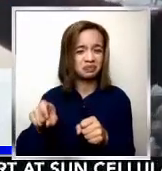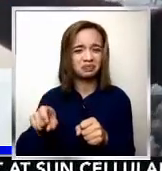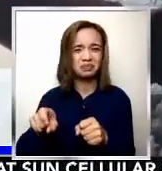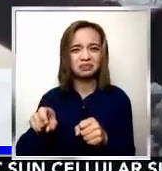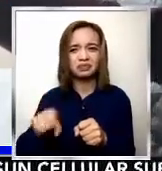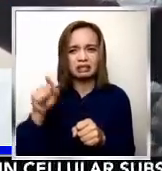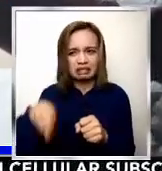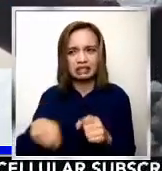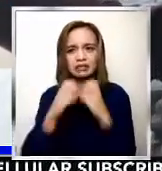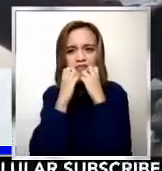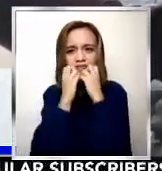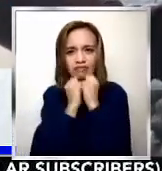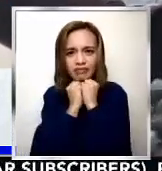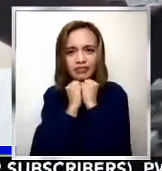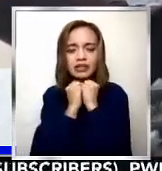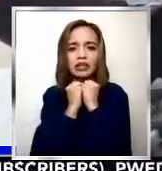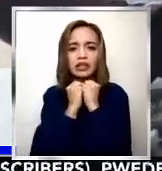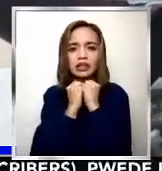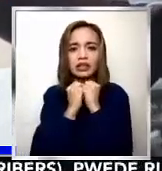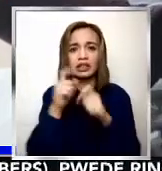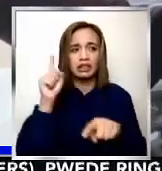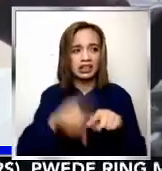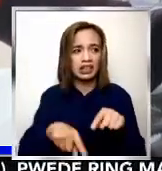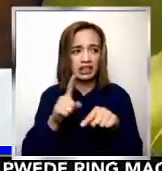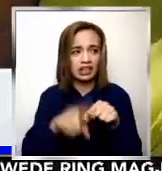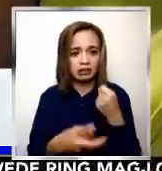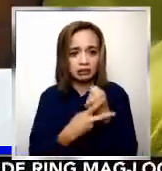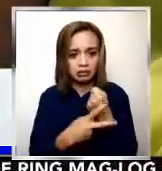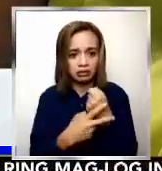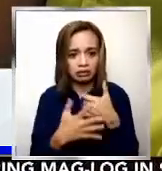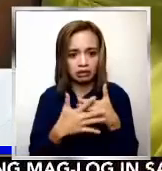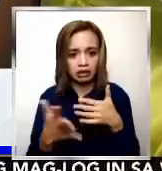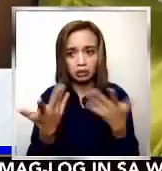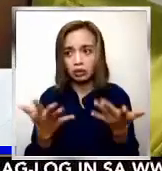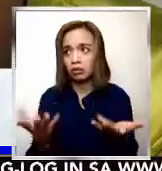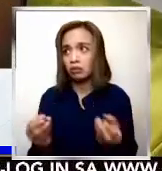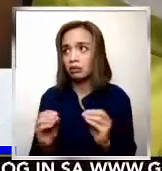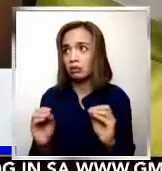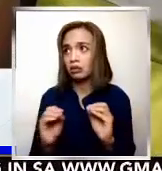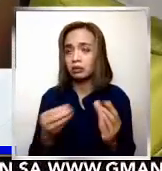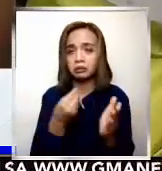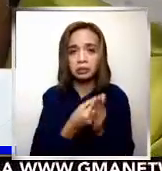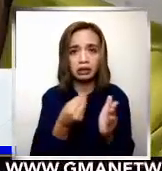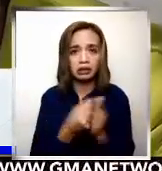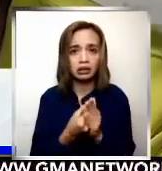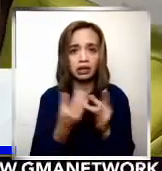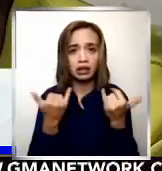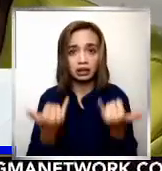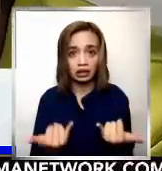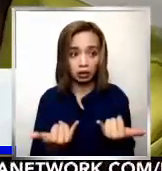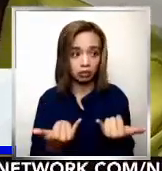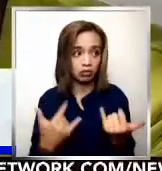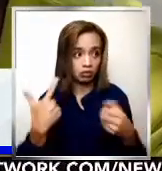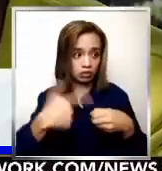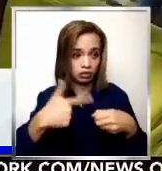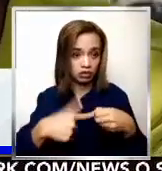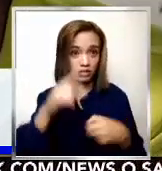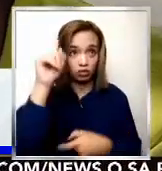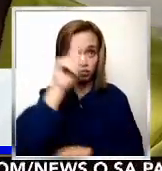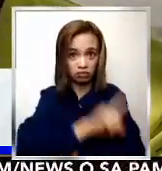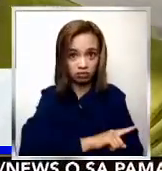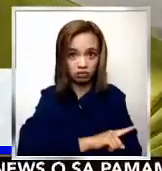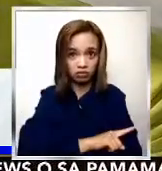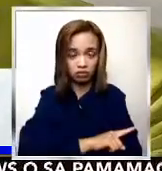naman pwede nga magtipid kami sa gasolina dahil wala din kaming kikitain. Ngayon, ang 100 ko ng gasolina, isang araw lang. Maubos ko na